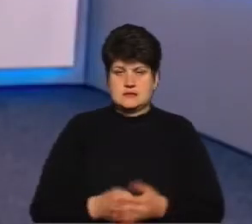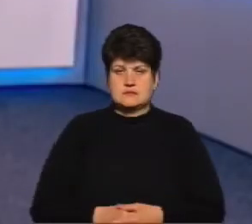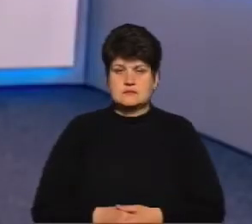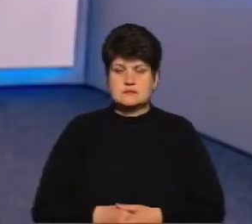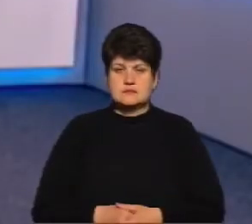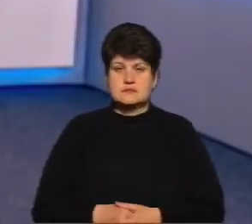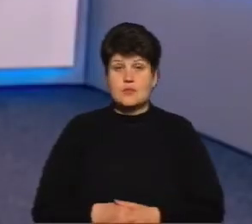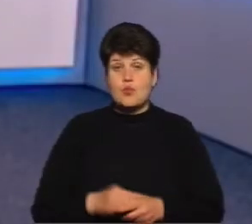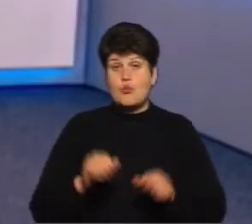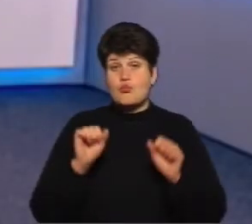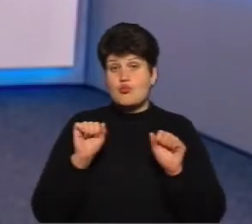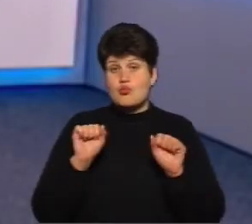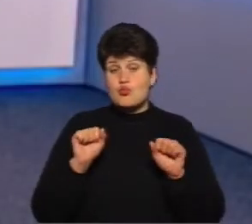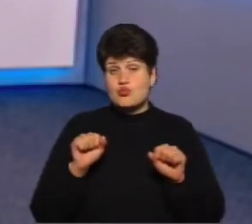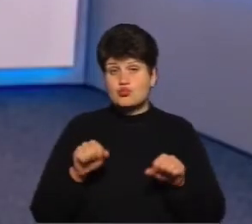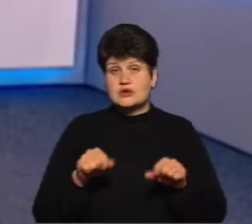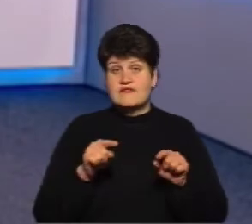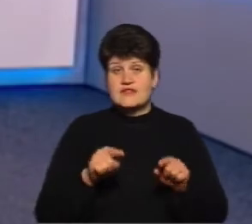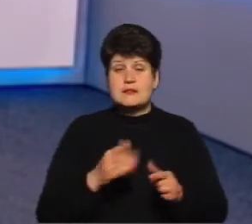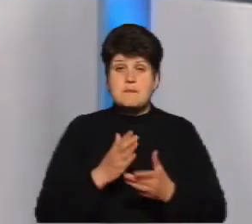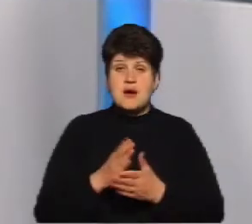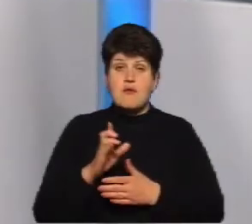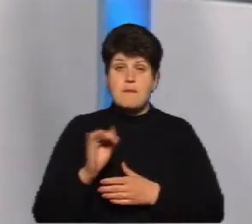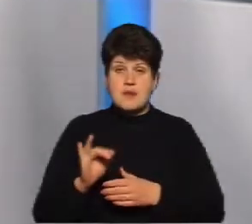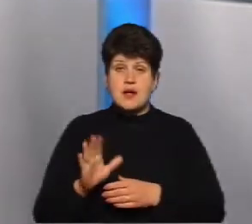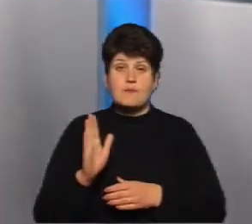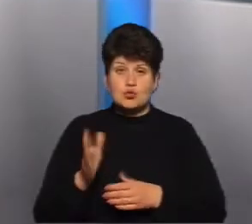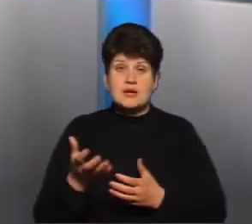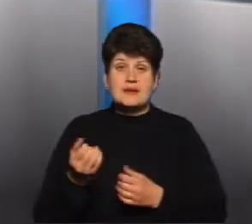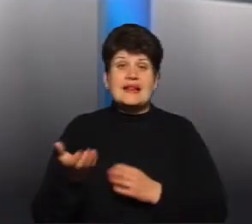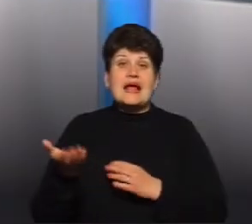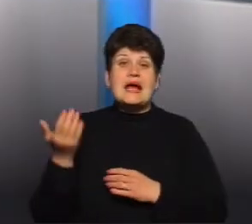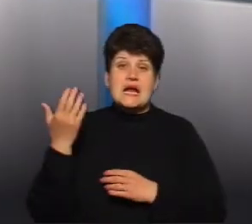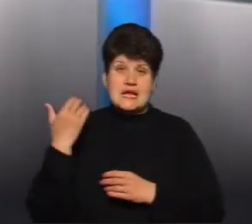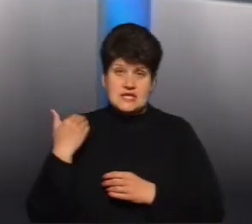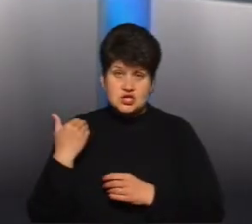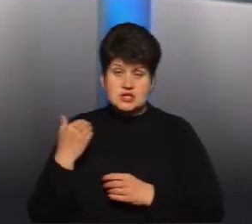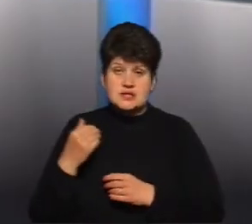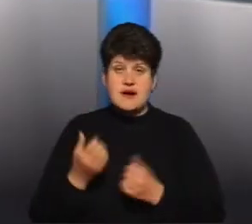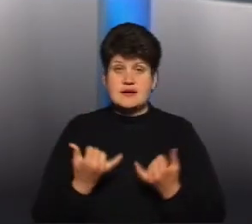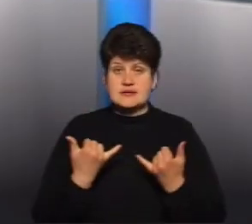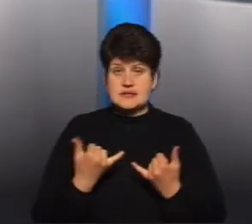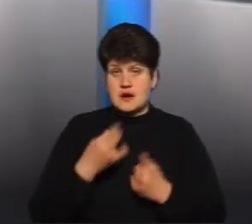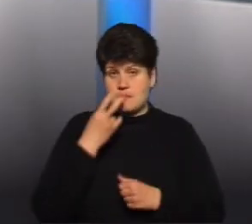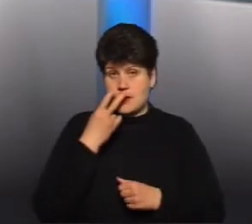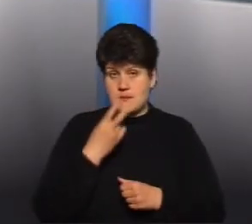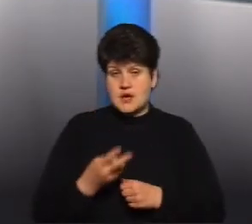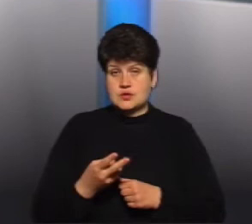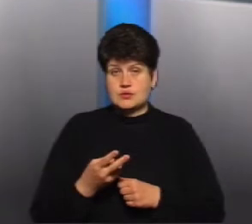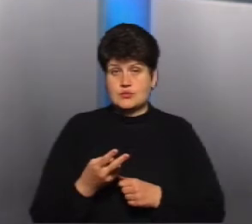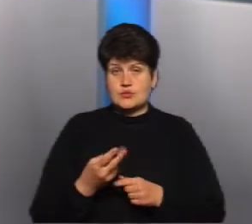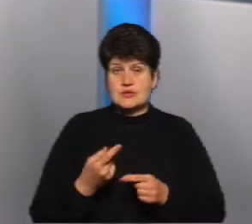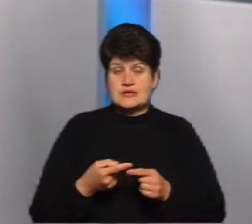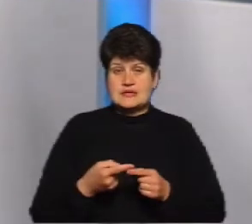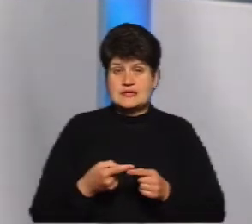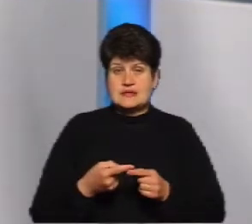Можливо, він мав би бути і набагато раніше прийнятий. Ну, а зараз ми бачимо оце брязкання